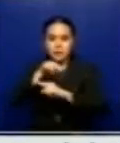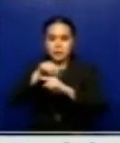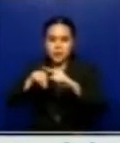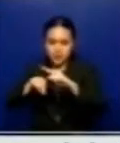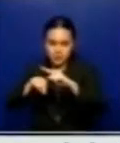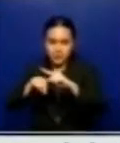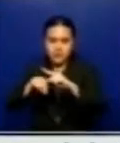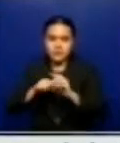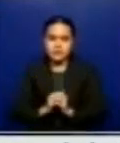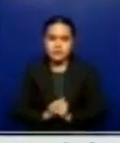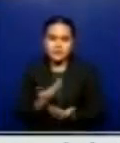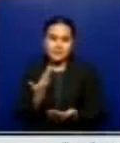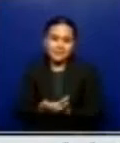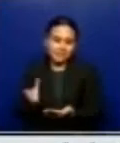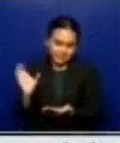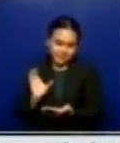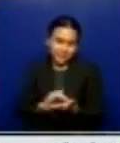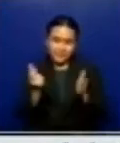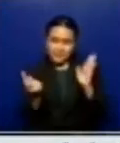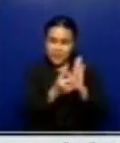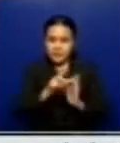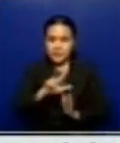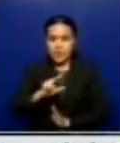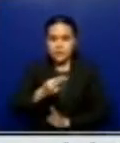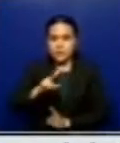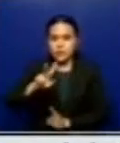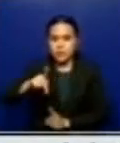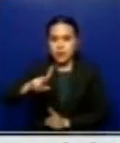ยอดที่ตั้งไว้ทั้งหมด